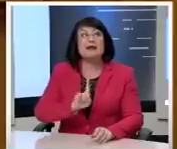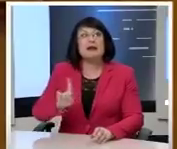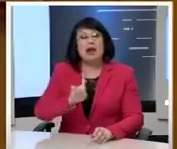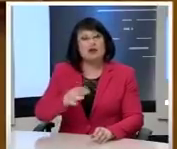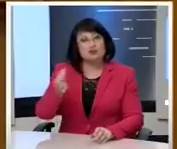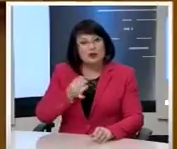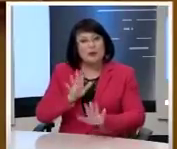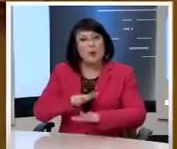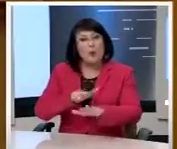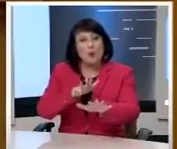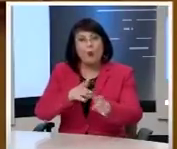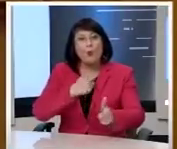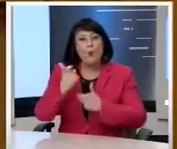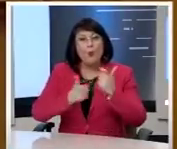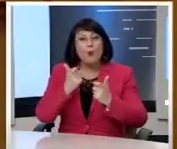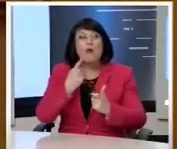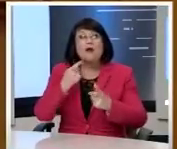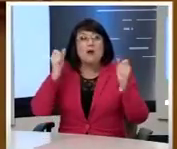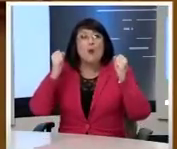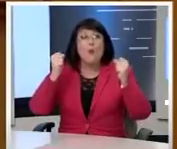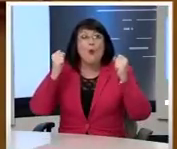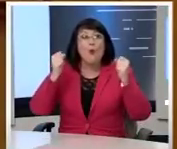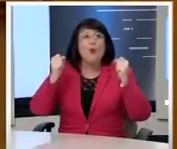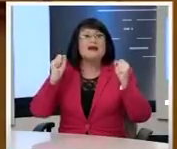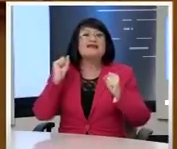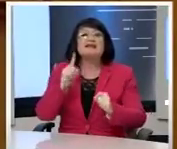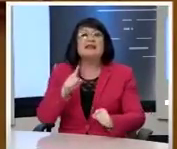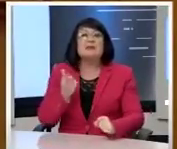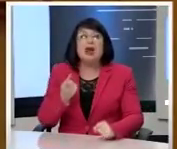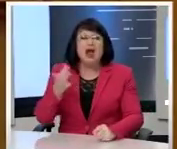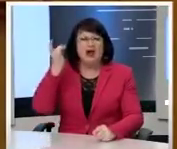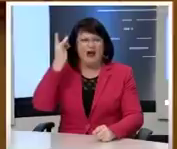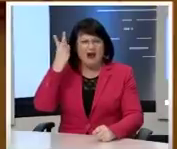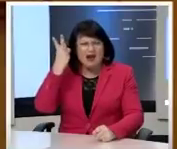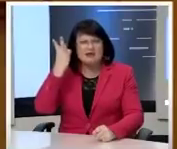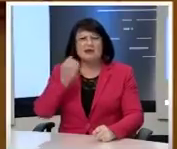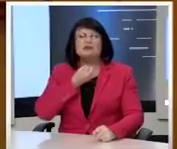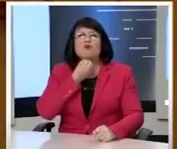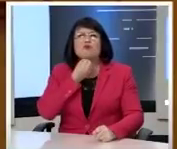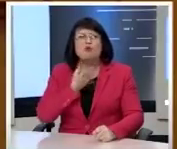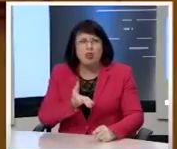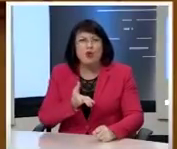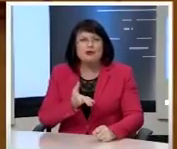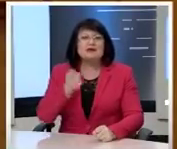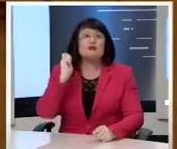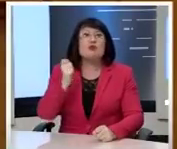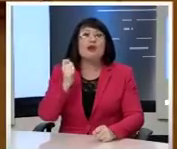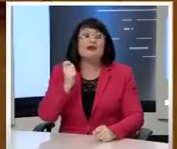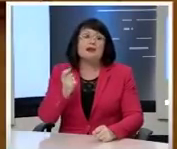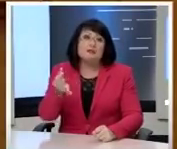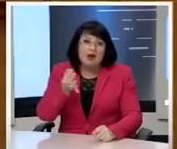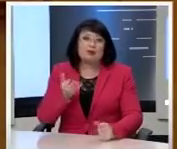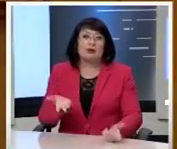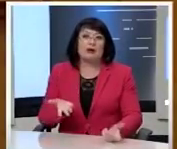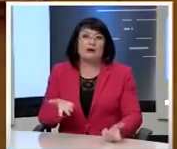Μητσοτάκης, διαδηλώνουμε το σύνθημα και τη γραμμή αλήτες προδότες